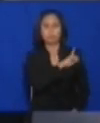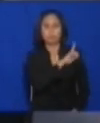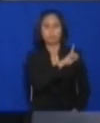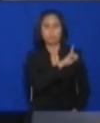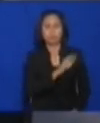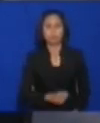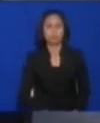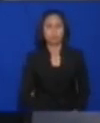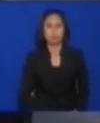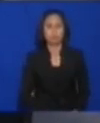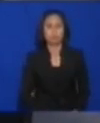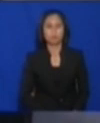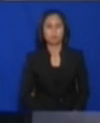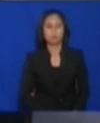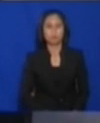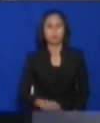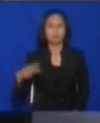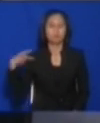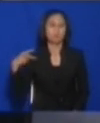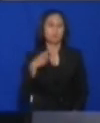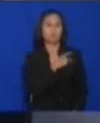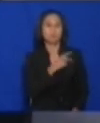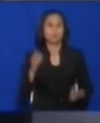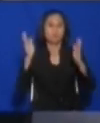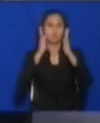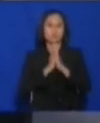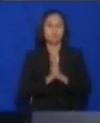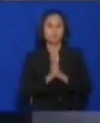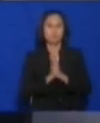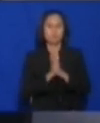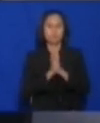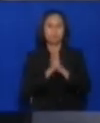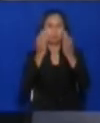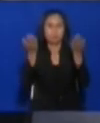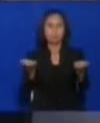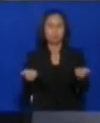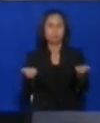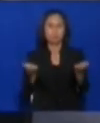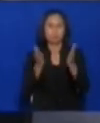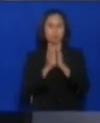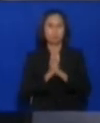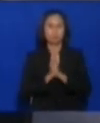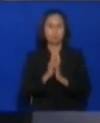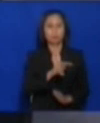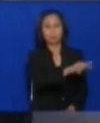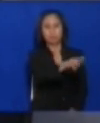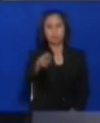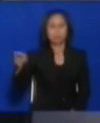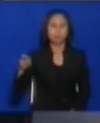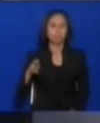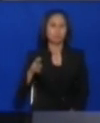peran serta dan dukungan seluruh warga masyarakat kota Tegal Demi